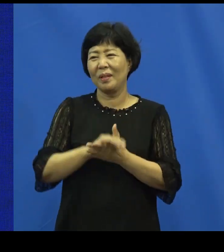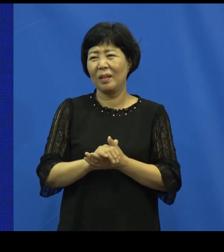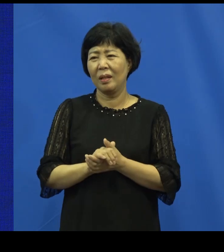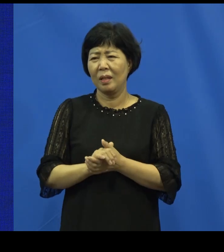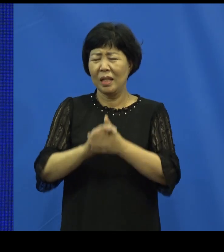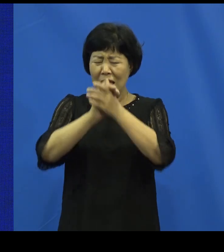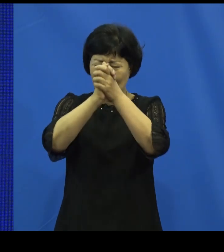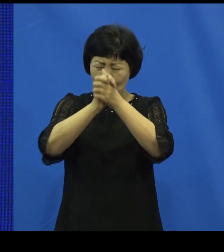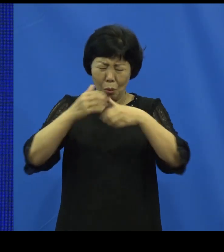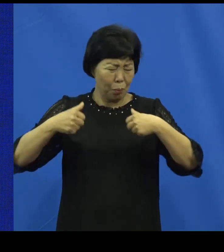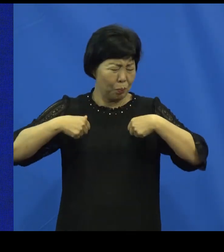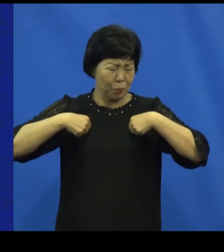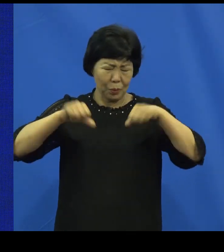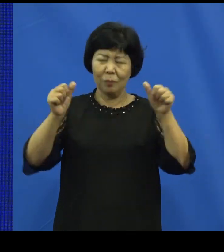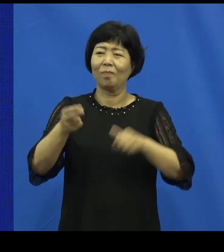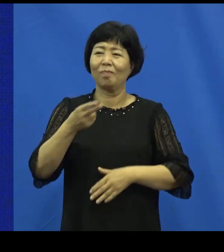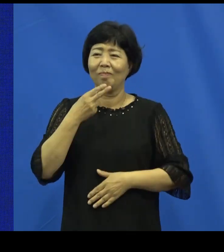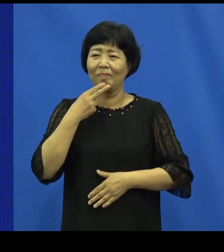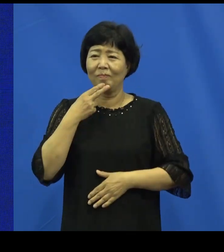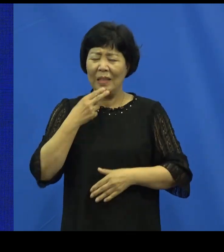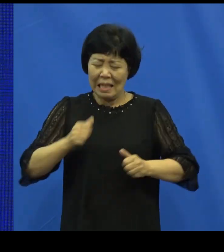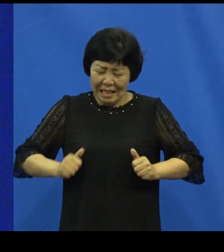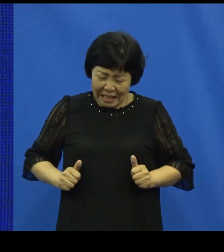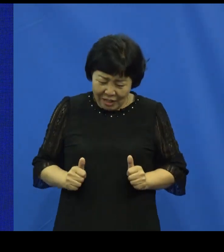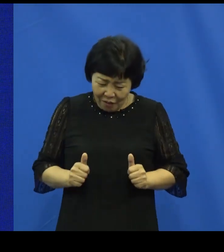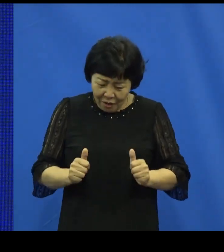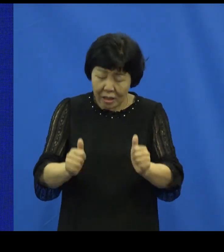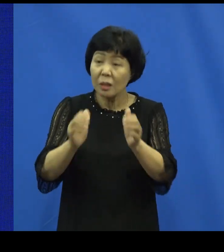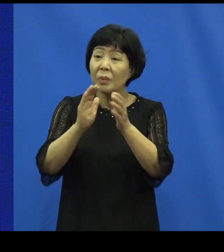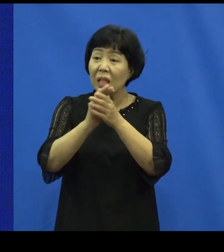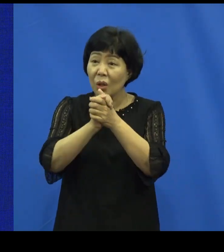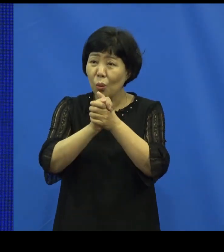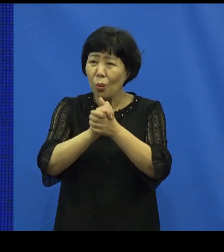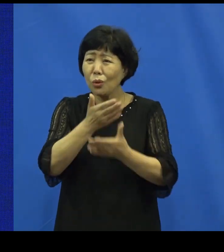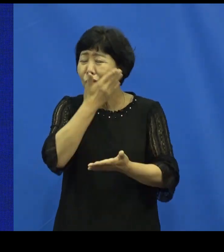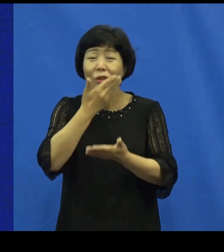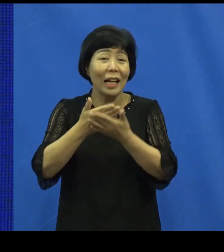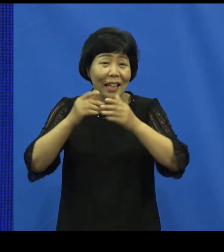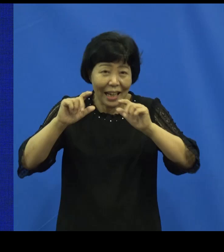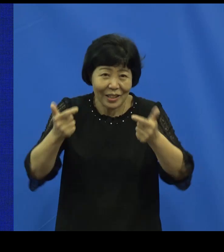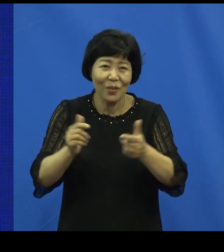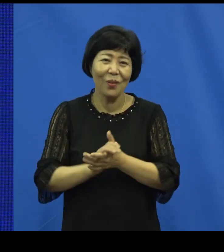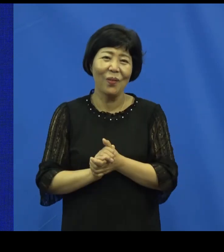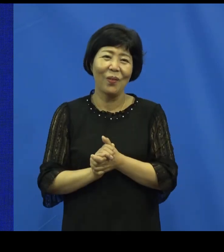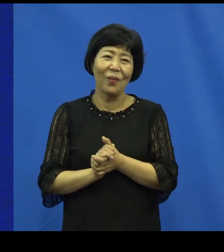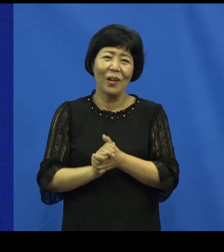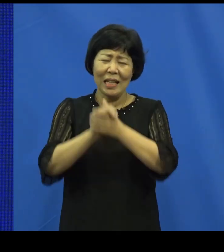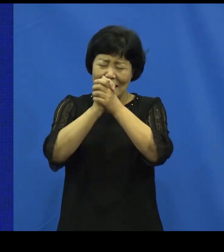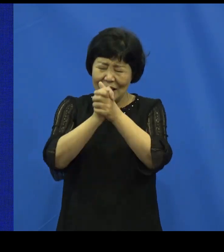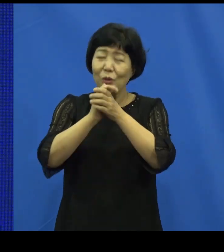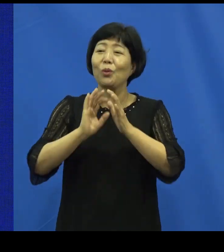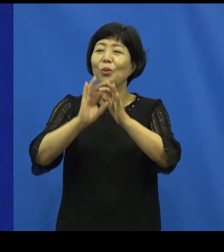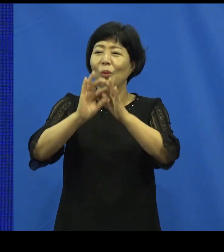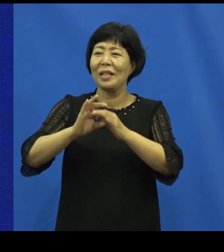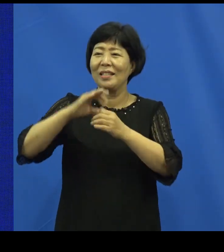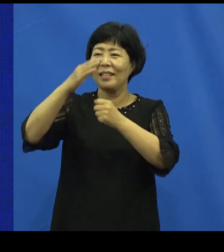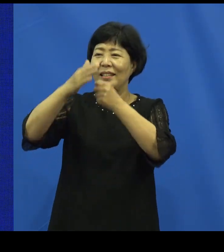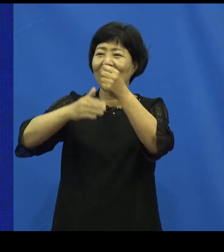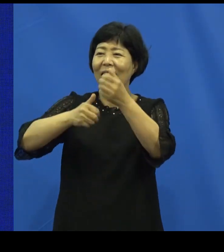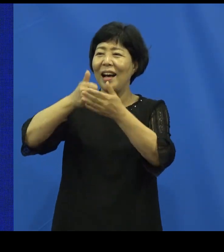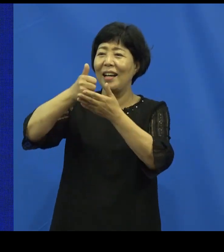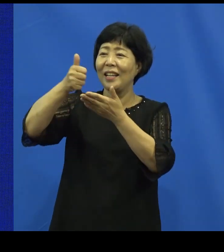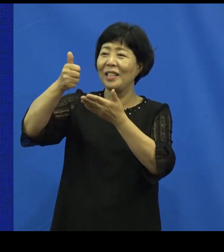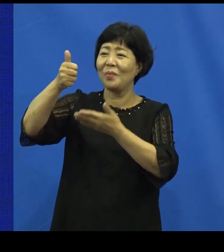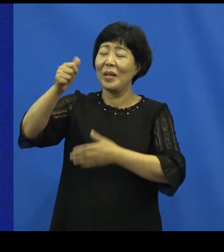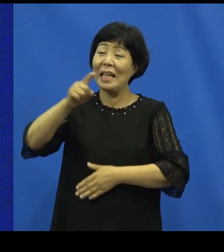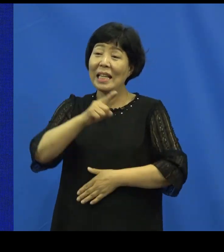여기에 있어요. 우리가 기도를 열심히 한다는 것을 증명하는 게 목표가 아니라 중요한 것은 그 일을 통하여 하나님의